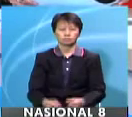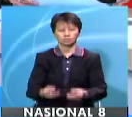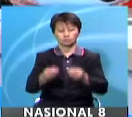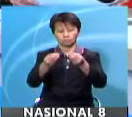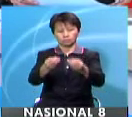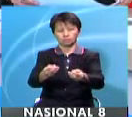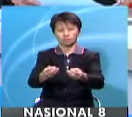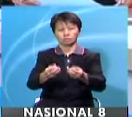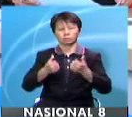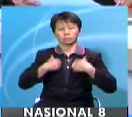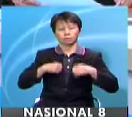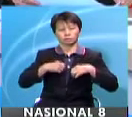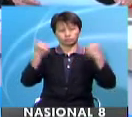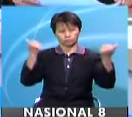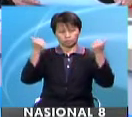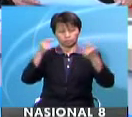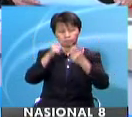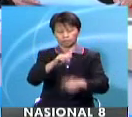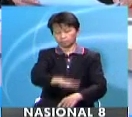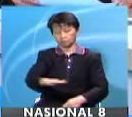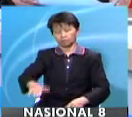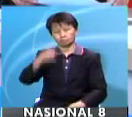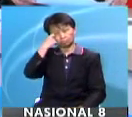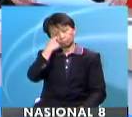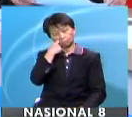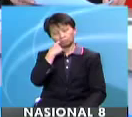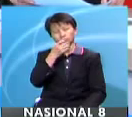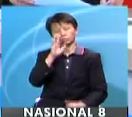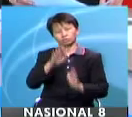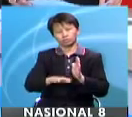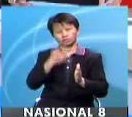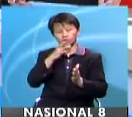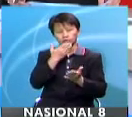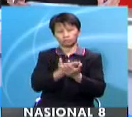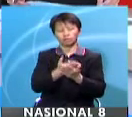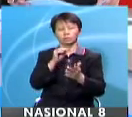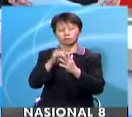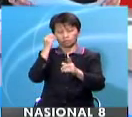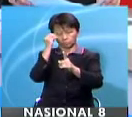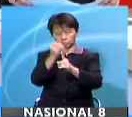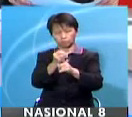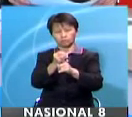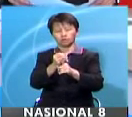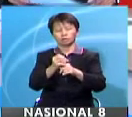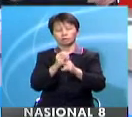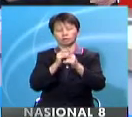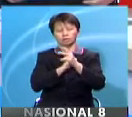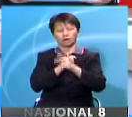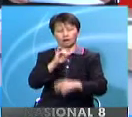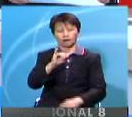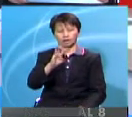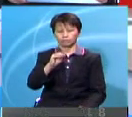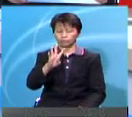memberi sumbangan baju raya kepada kanak-kanak yang kurang bernasib baik. Demikian objektif projek Fabrik Kasih IM4U